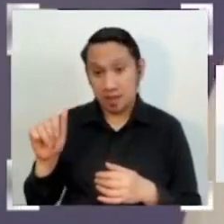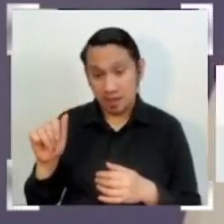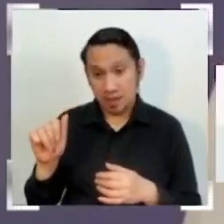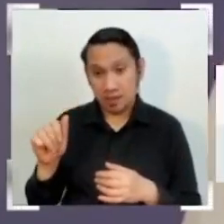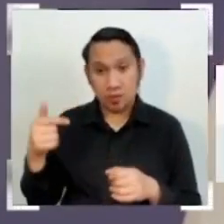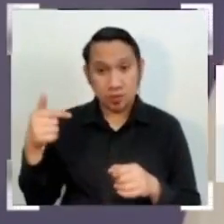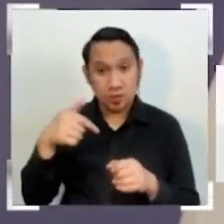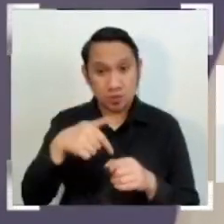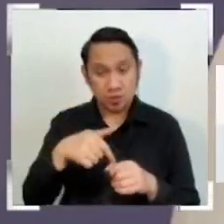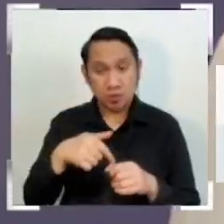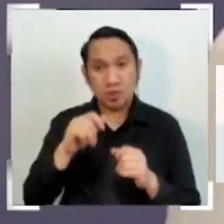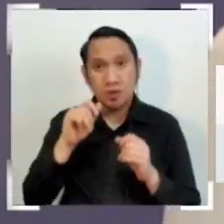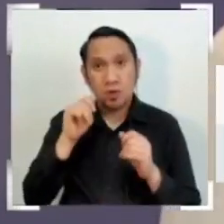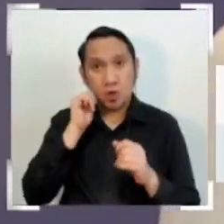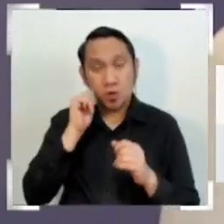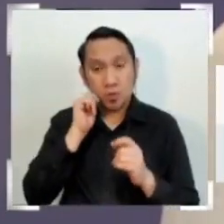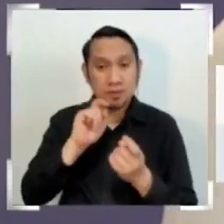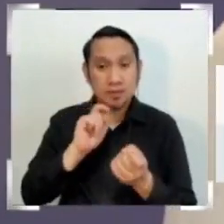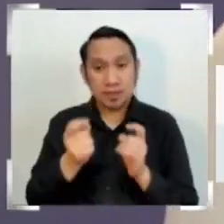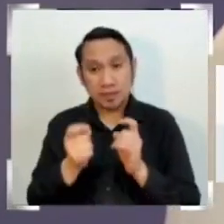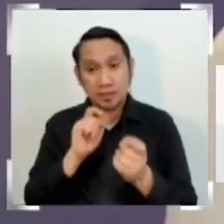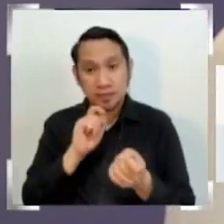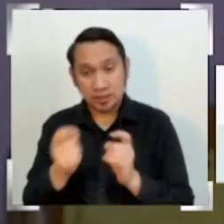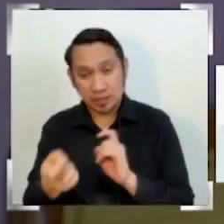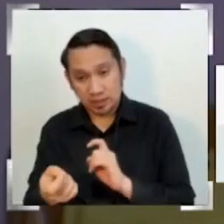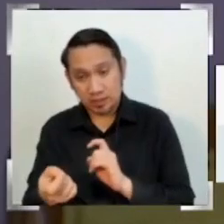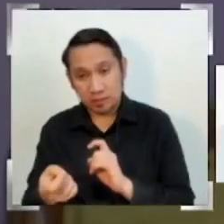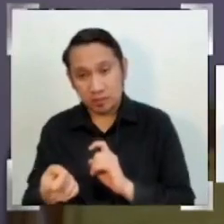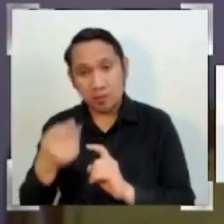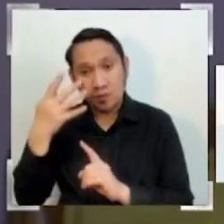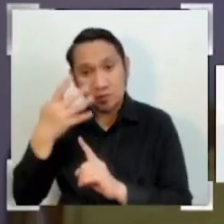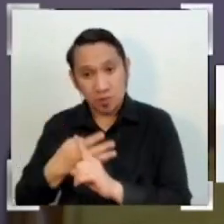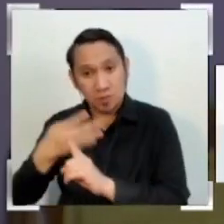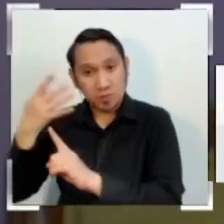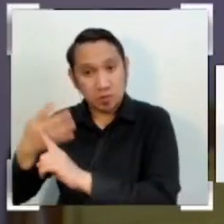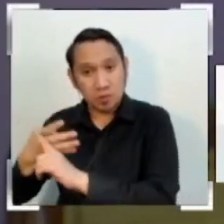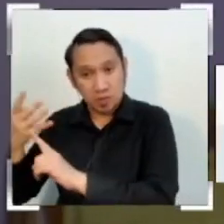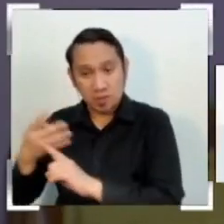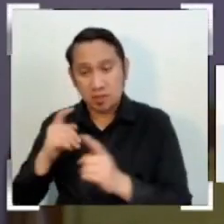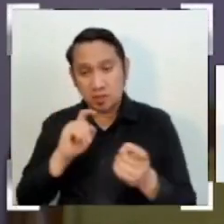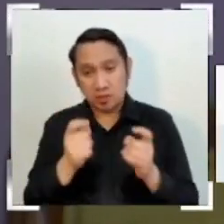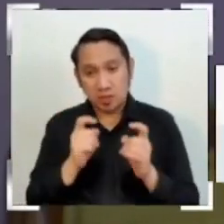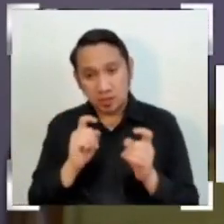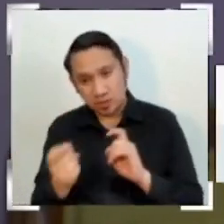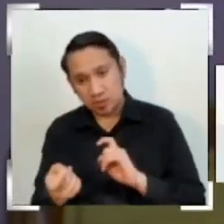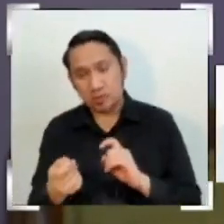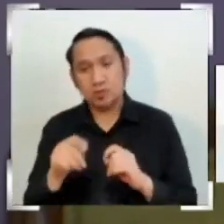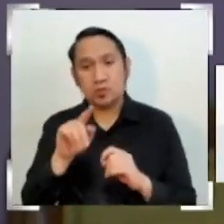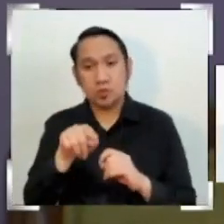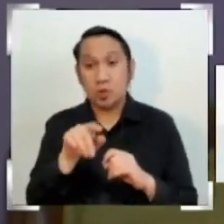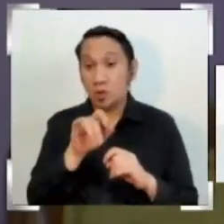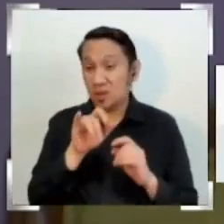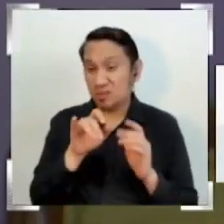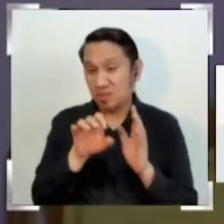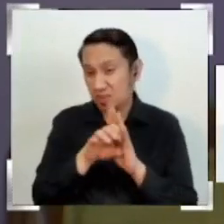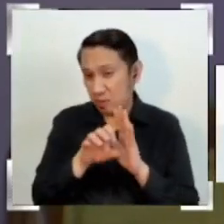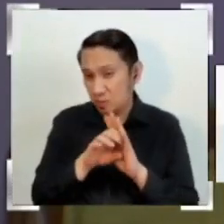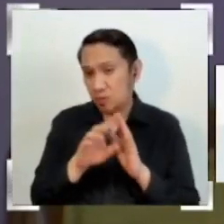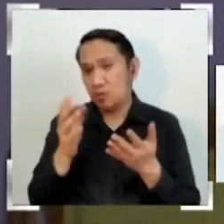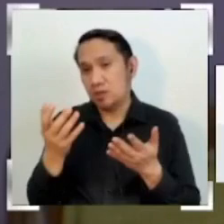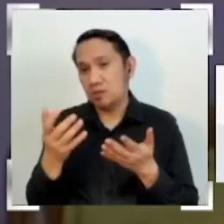every quarter based on oil prices. It's very helpful that when they reduce their fuel